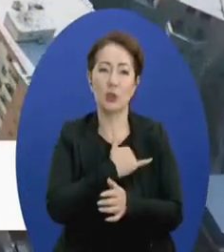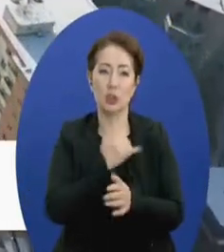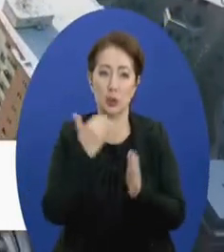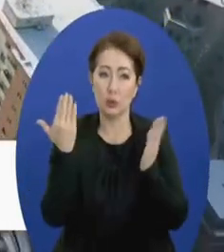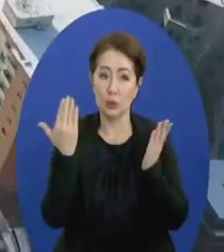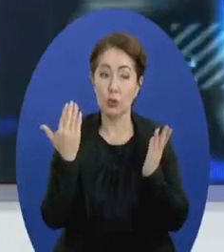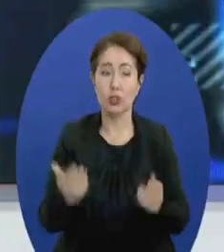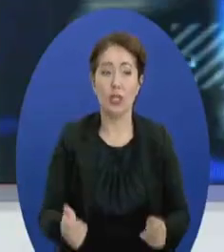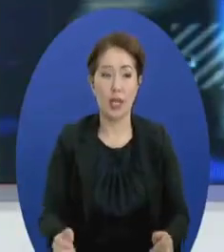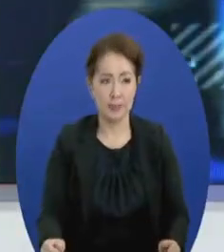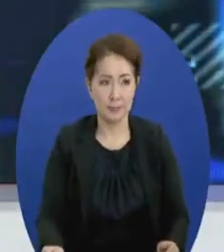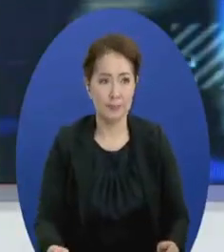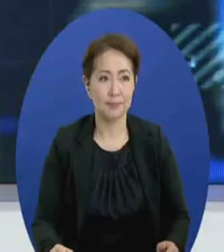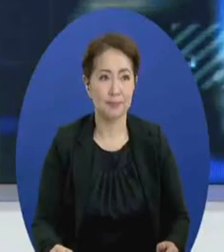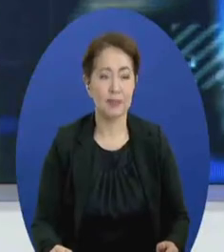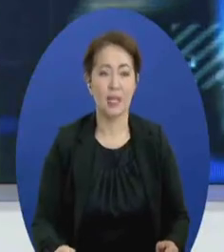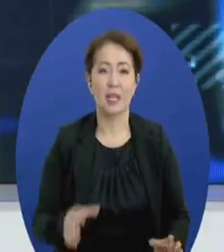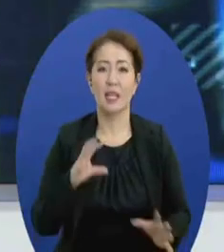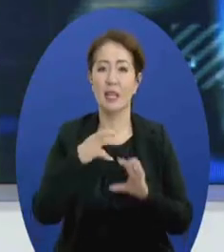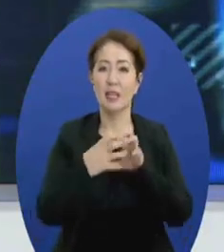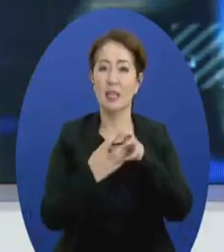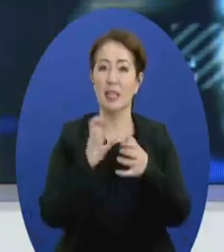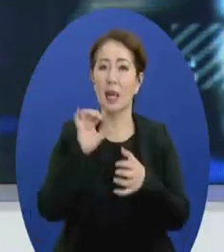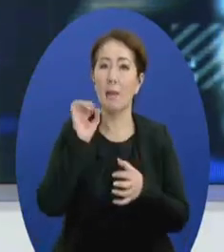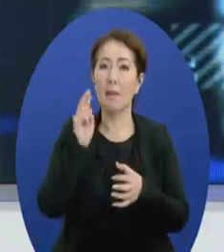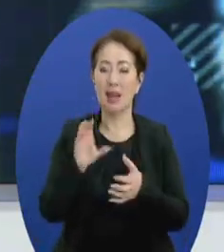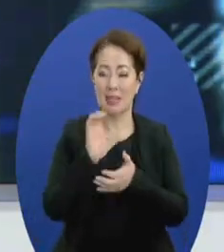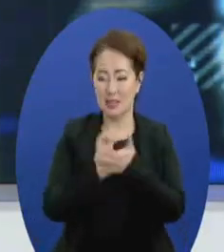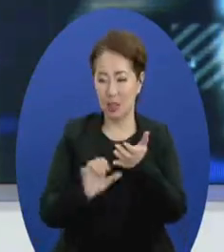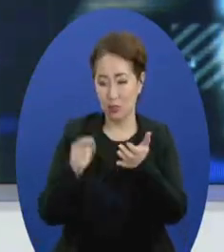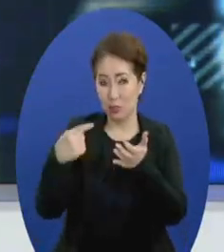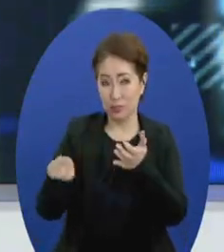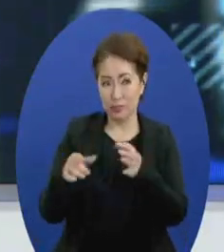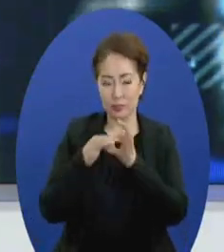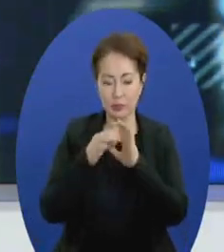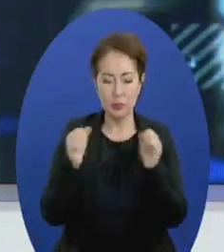Дэлхийн банкны санхүүжилтээр үйлчлэлт хүндэрсэн зарим аймаг сумдад өвс төжээ.